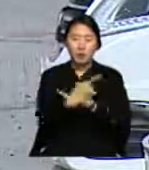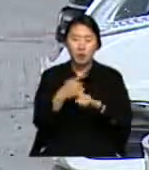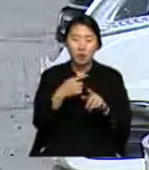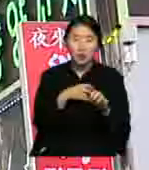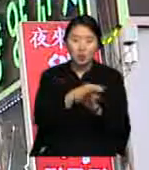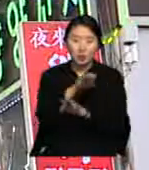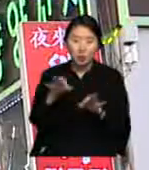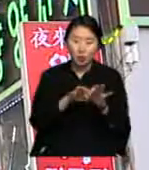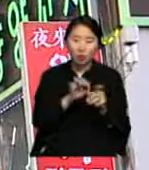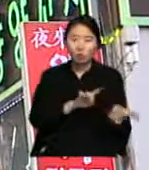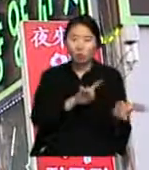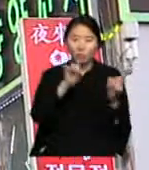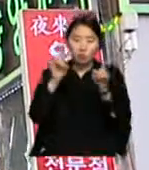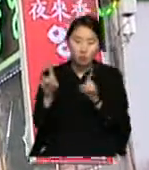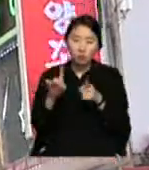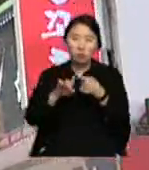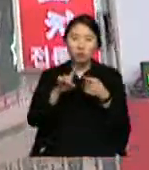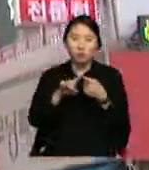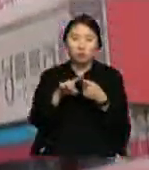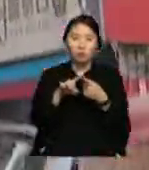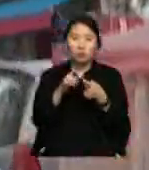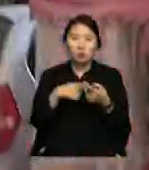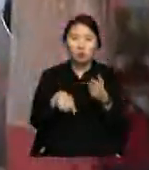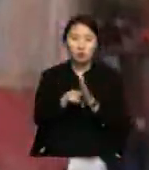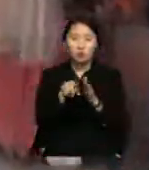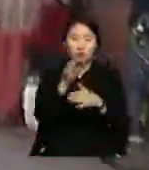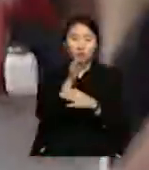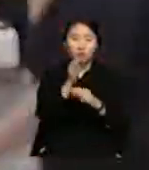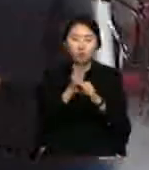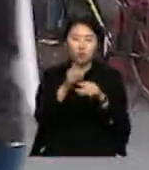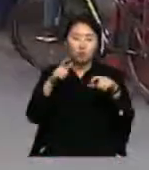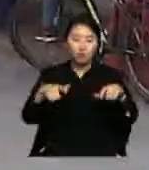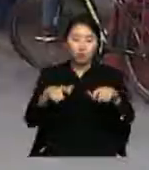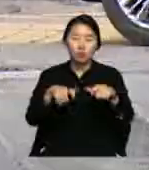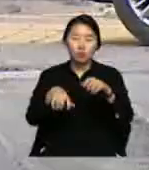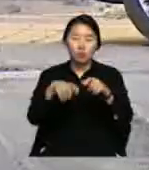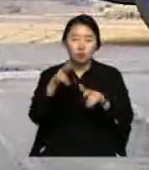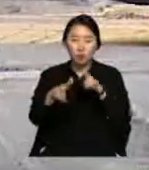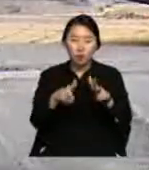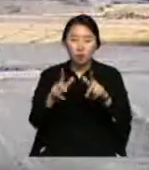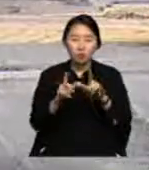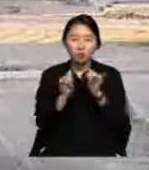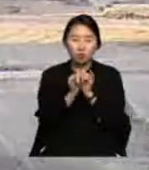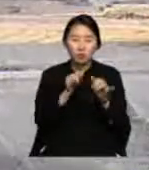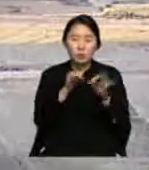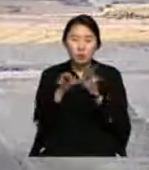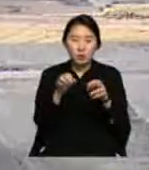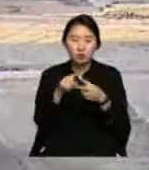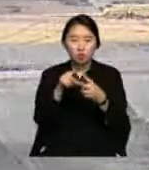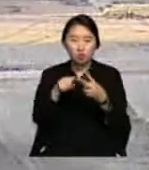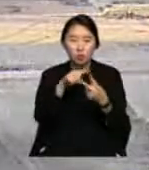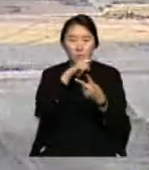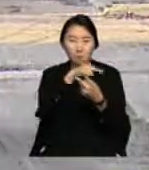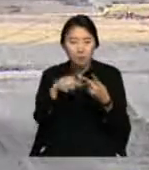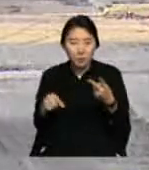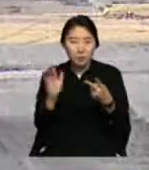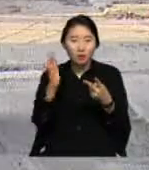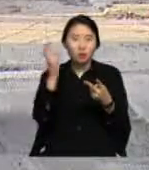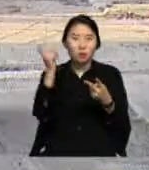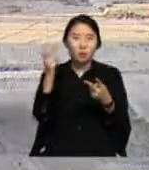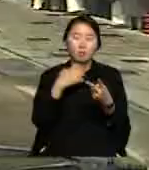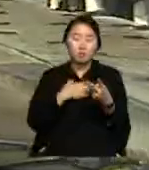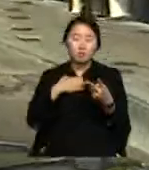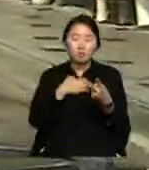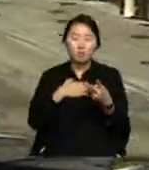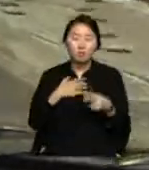활성화 이 두 마리 토끼를 잡기 위해 중구가 추진한 이번 사업이 자체 주민과 상인 모두에게 피해로 돌아가지는 않을 지